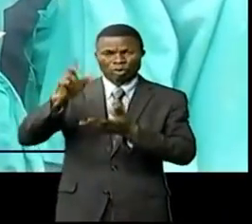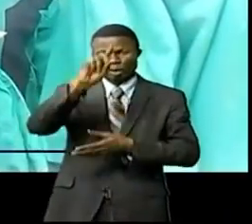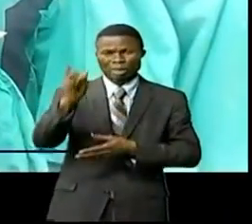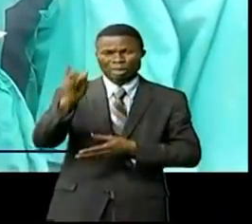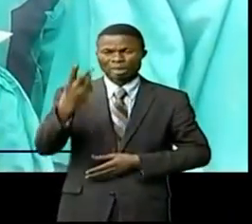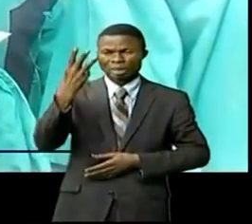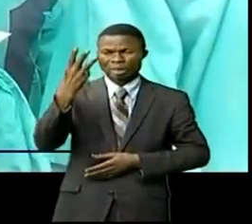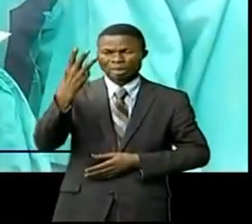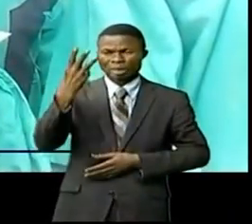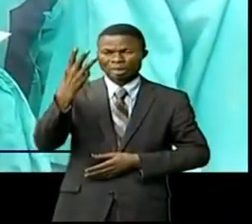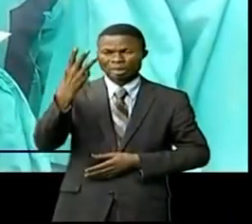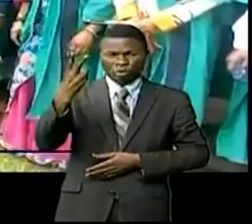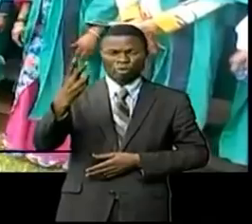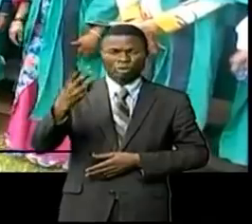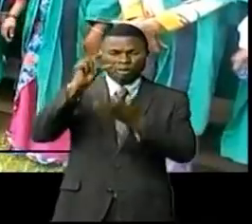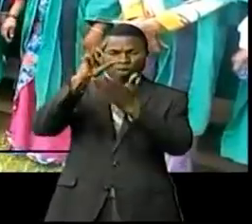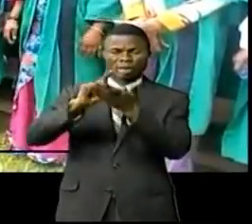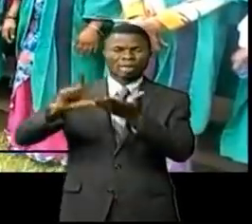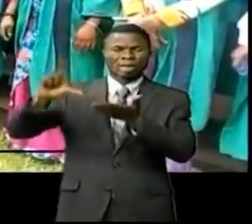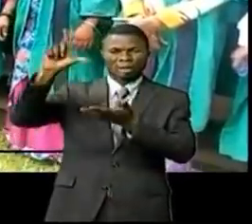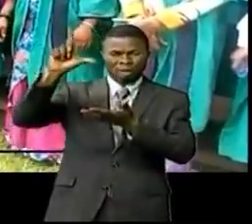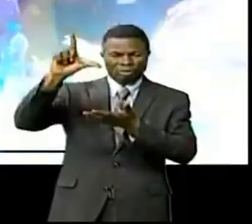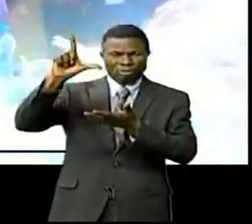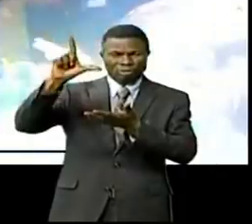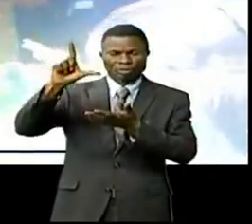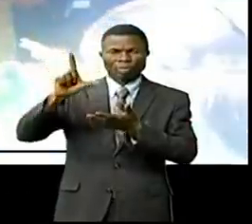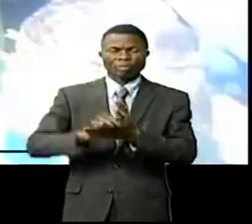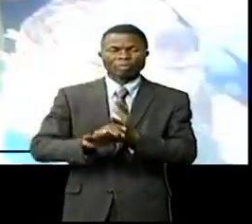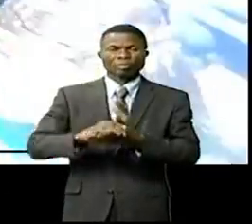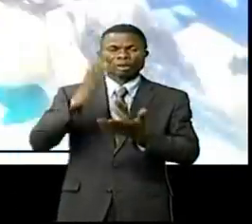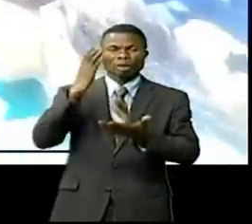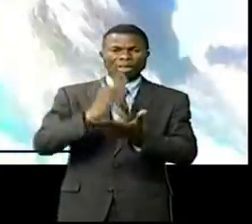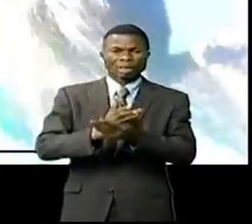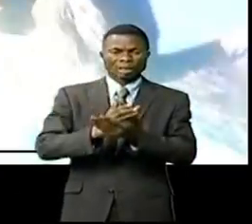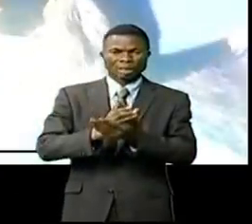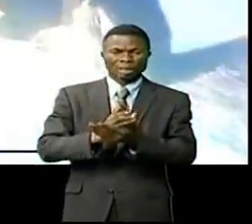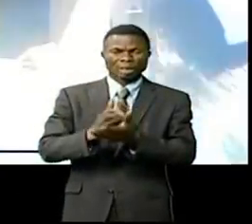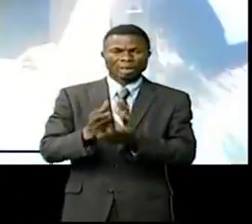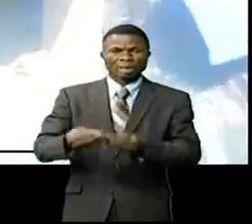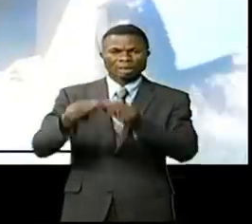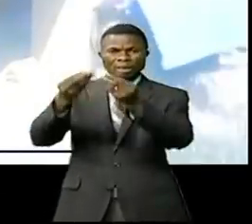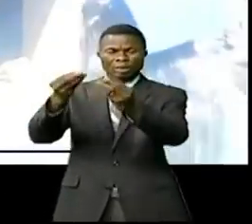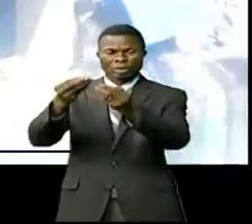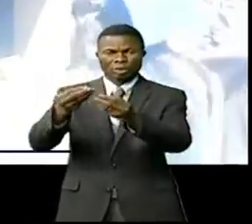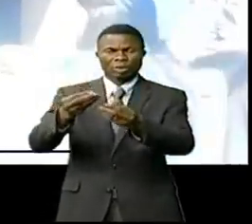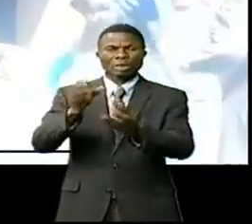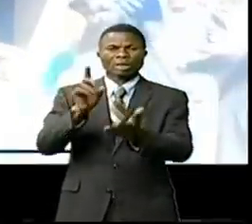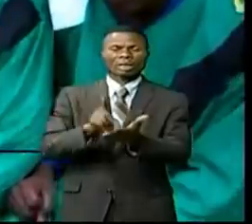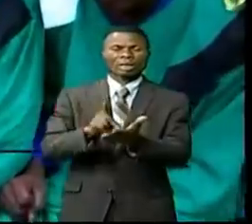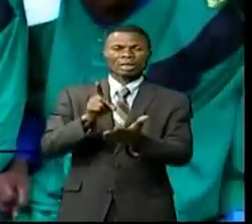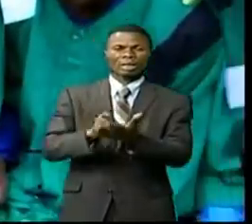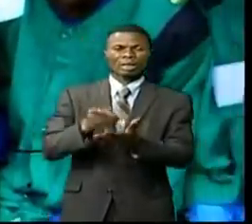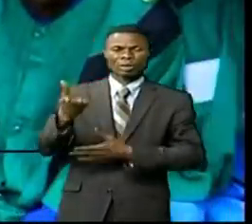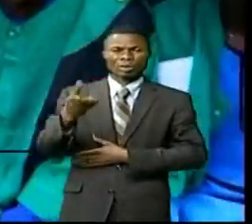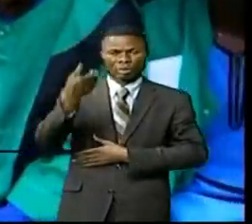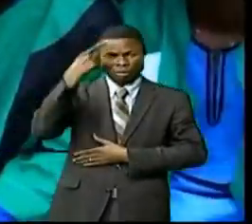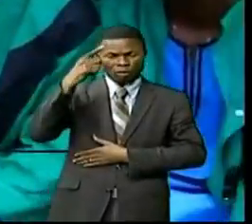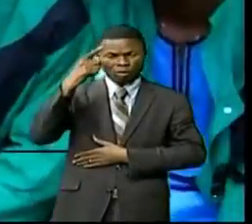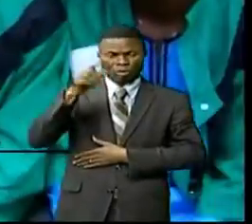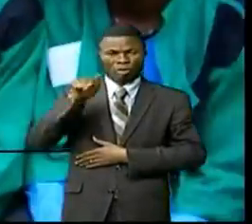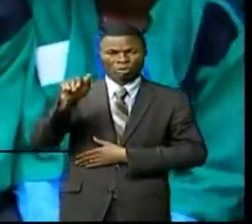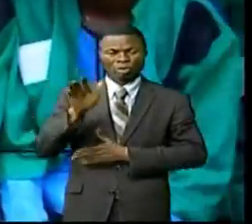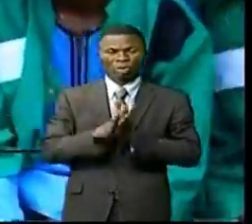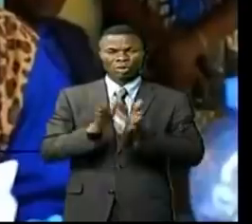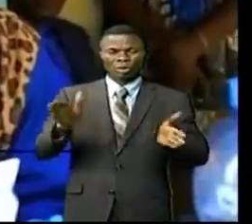sont sortis de cet institut supérieur. Les brevets leur ont été remis par l'administrateur du territoire. Pour le directeur AB,